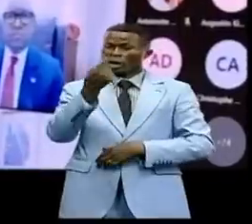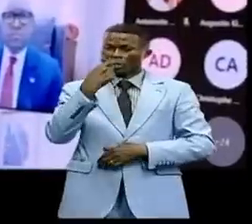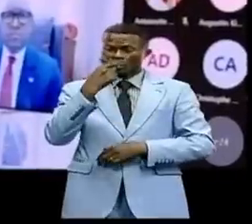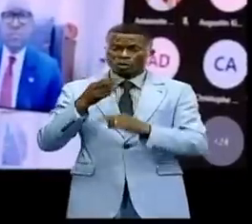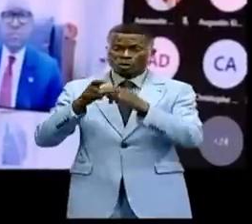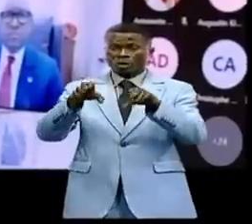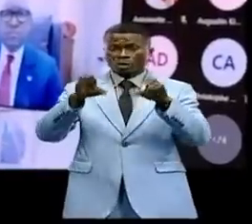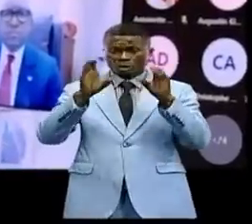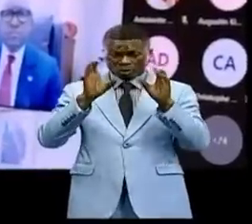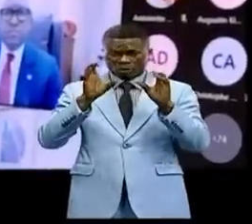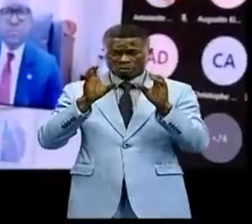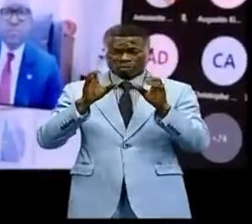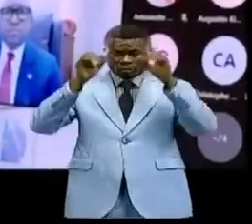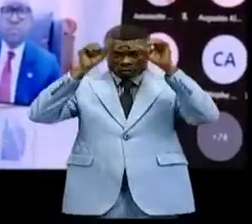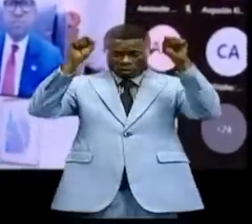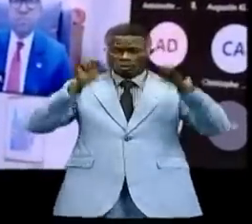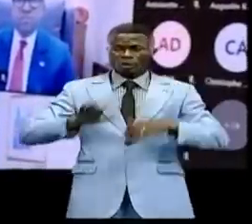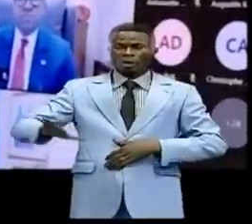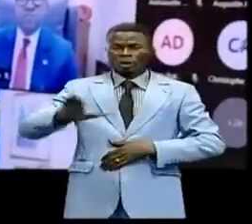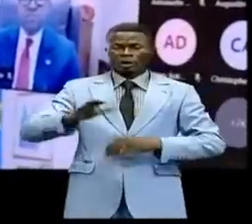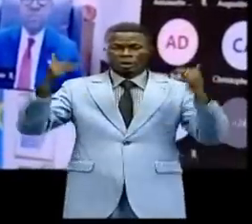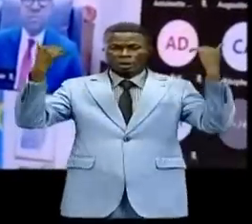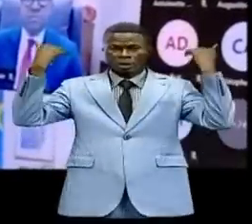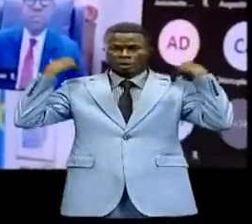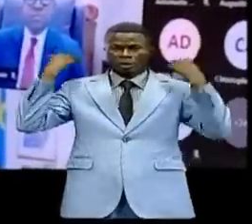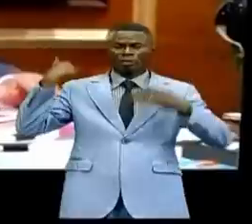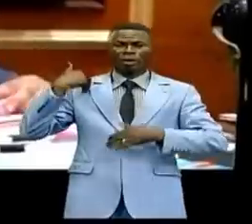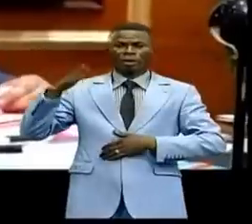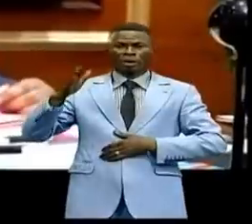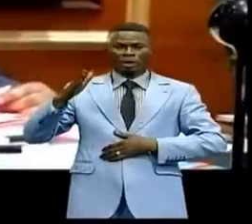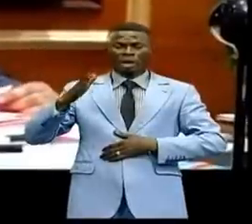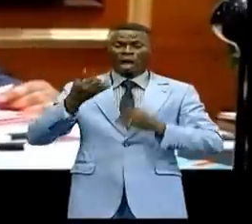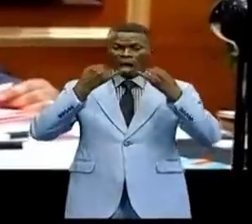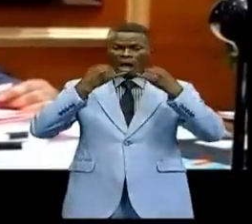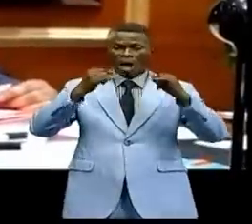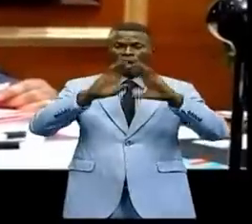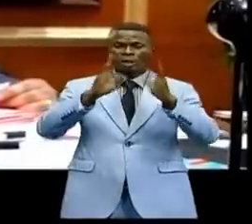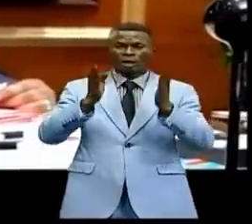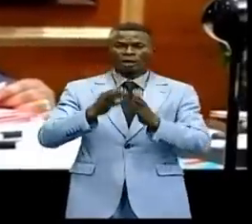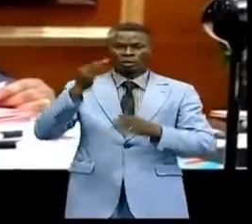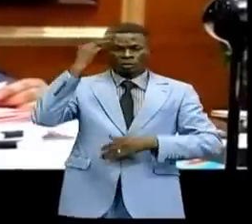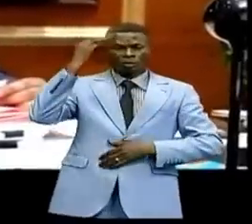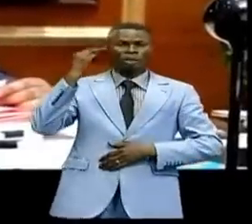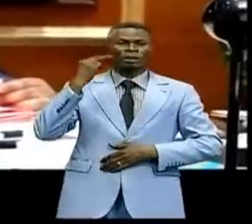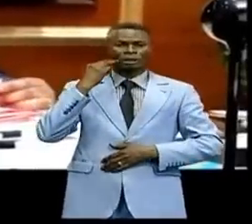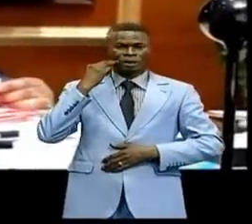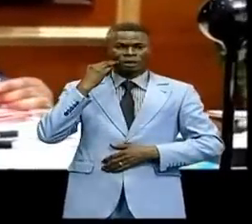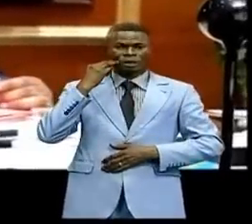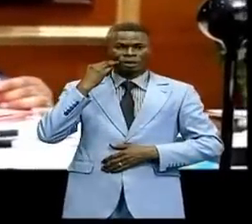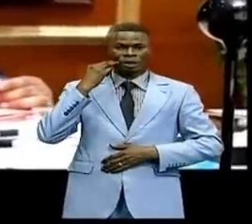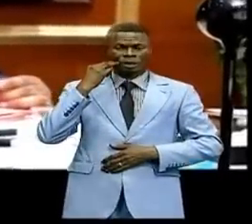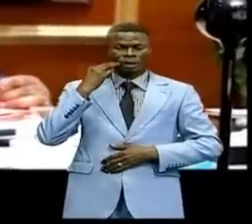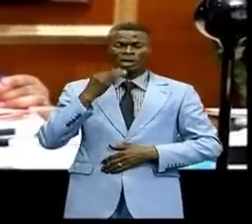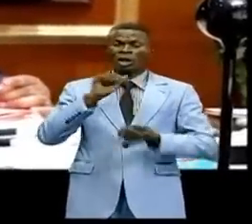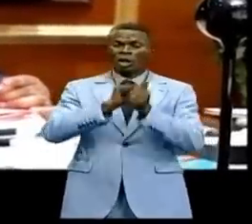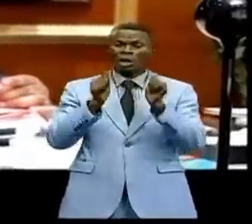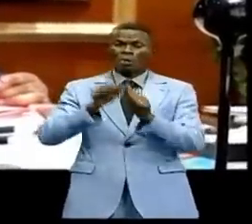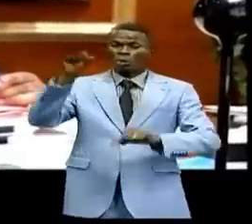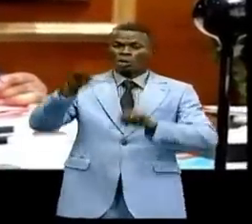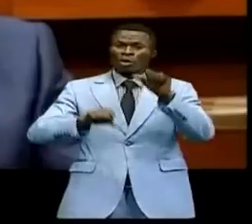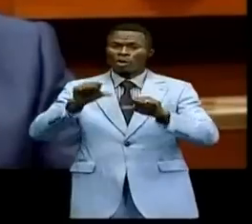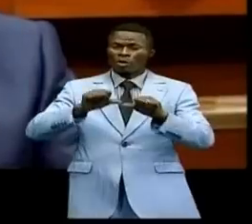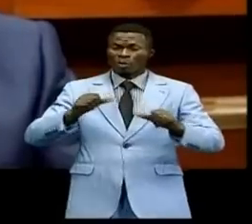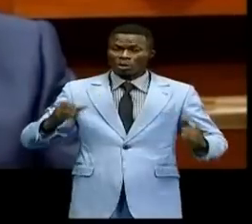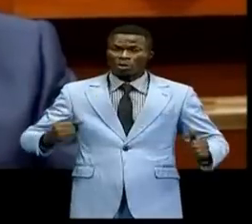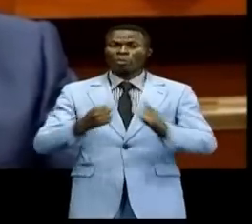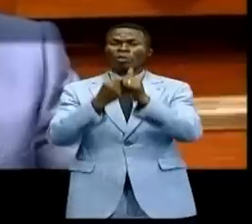pharmacovigilance. Le président de la République, chef de l'État, a rappelé à l'intention du Conseil que les intoxications